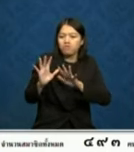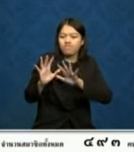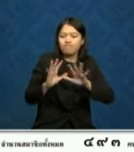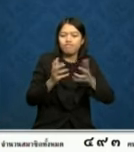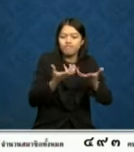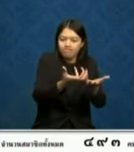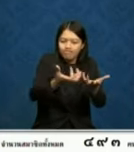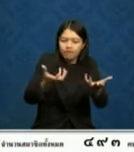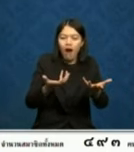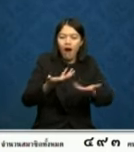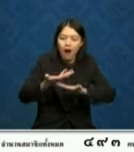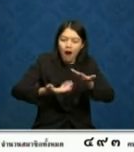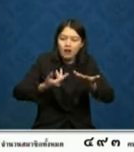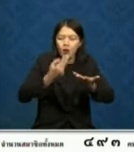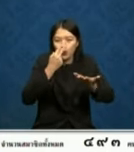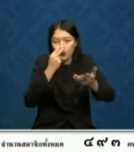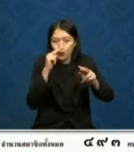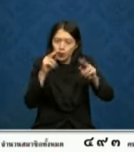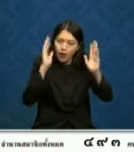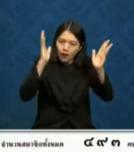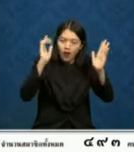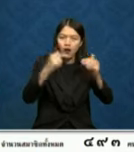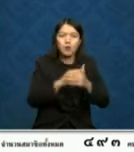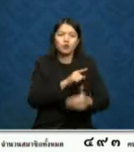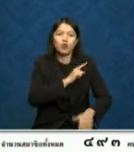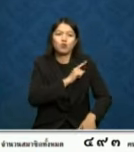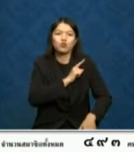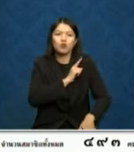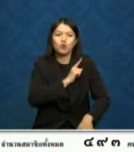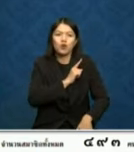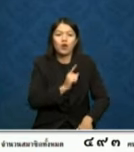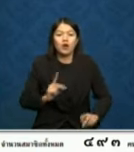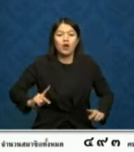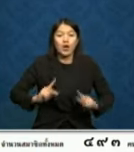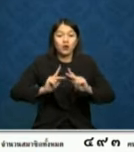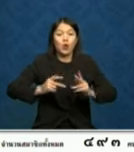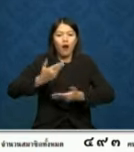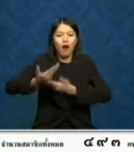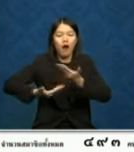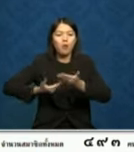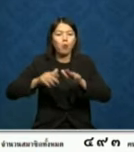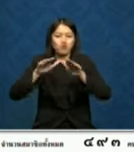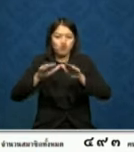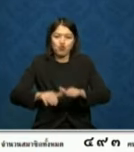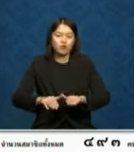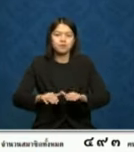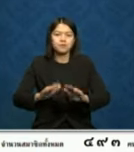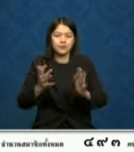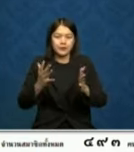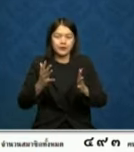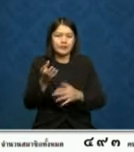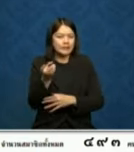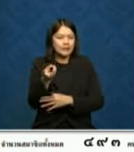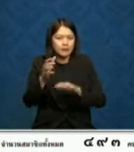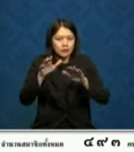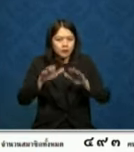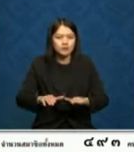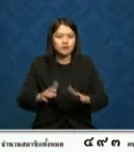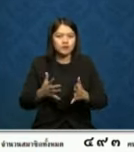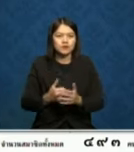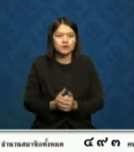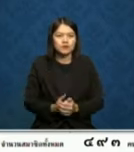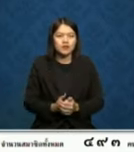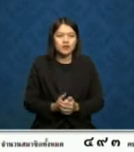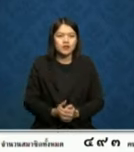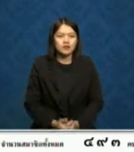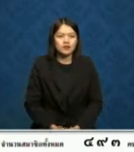เป็นภารกิจโดยตรงนะครับดังนั้นโครงการนี้สำหรับกระทรวงพาณิชย์ผมไม่ได้ปรับลดแม้แต่นิดเดียวนะครับโครงการ